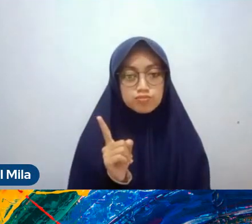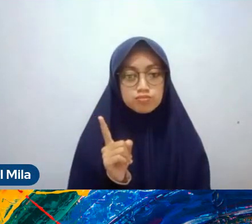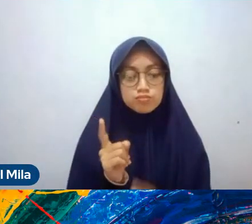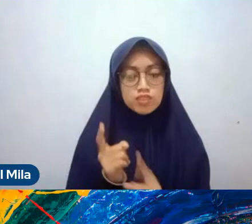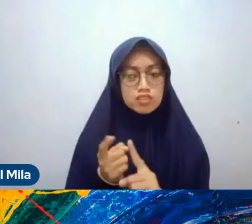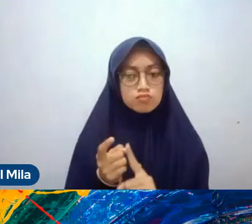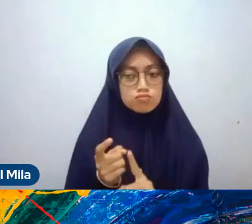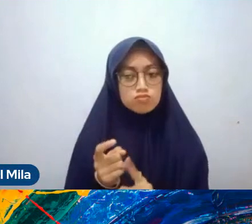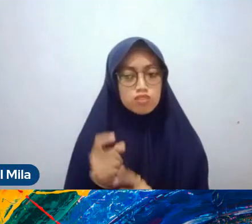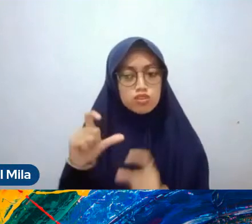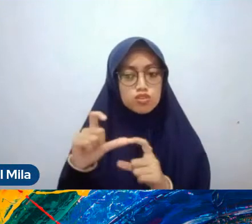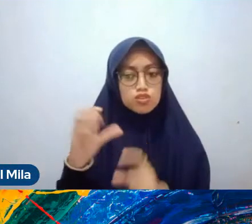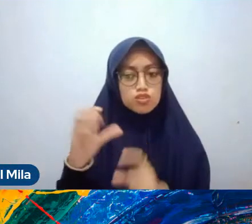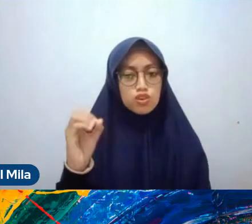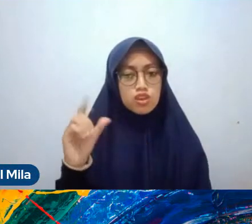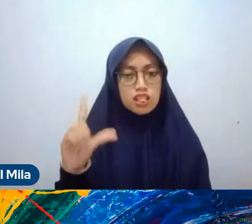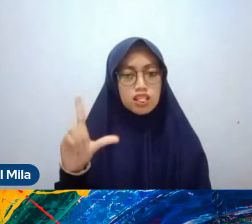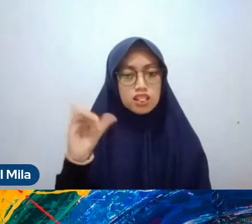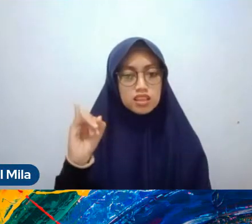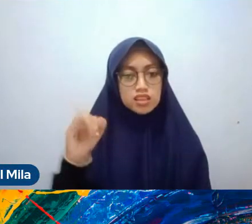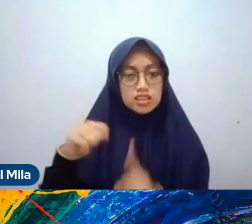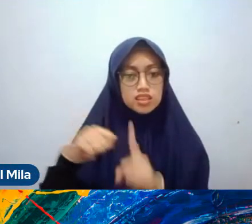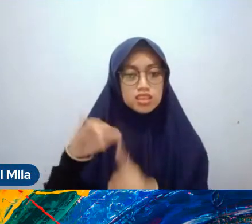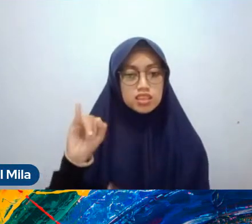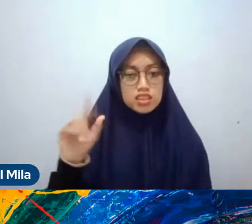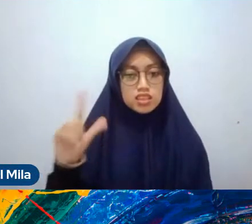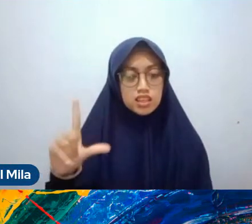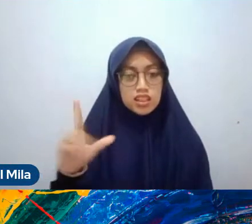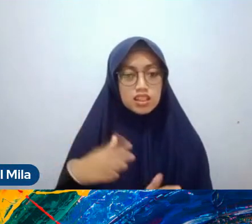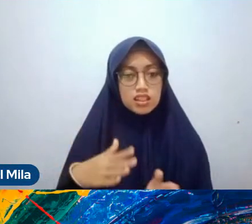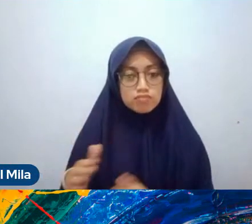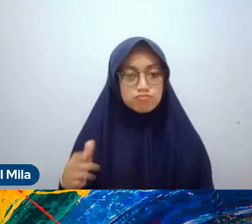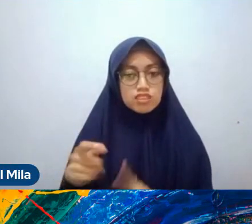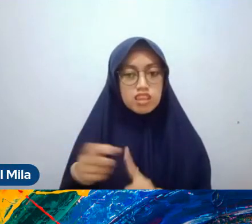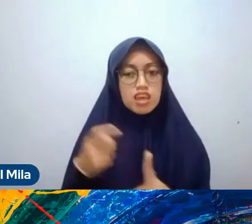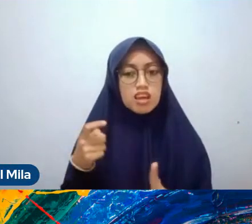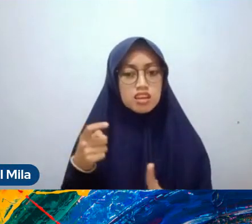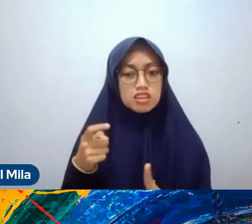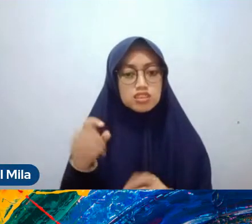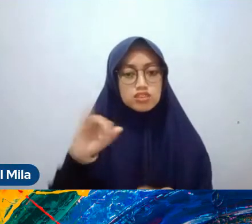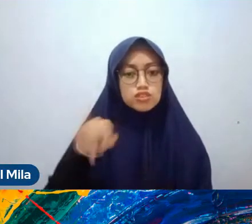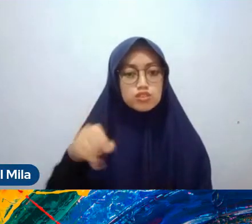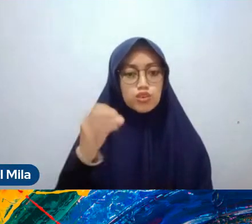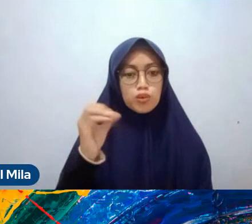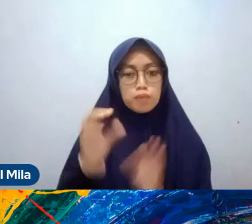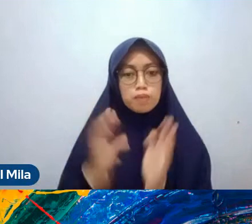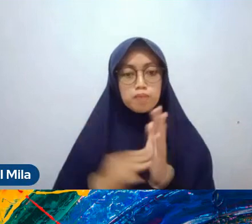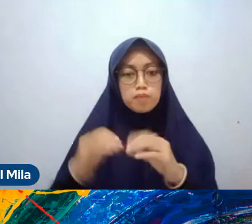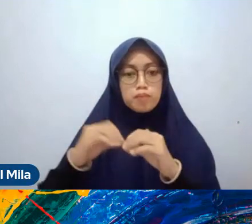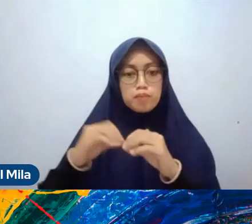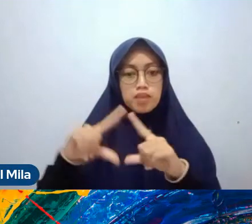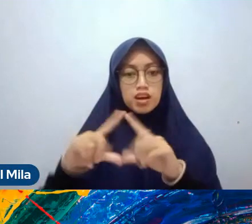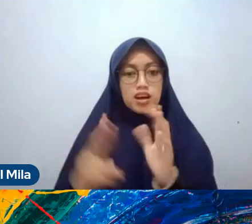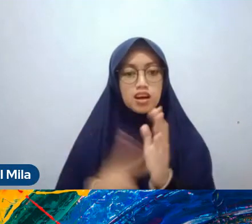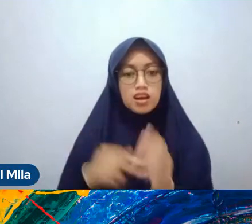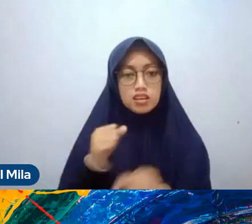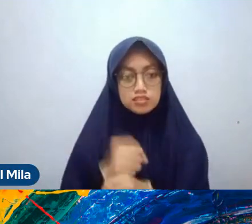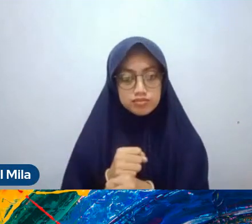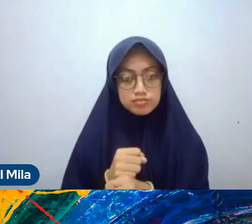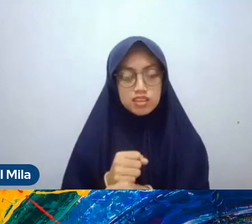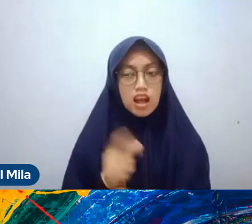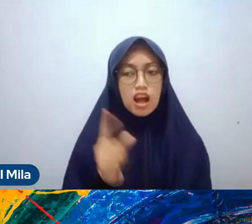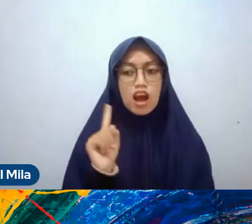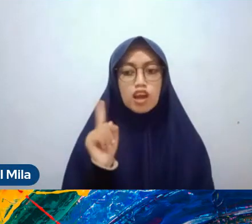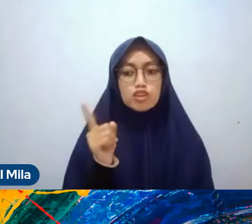Pak Solikil ini ya, dari Jombang. Oh, dari Bantaeng,